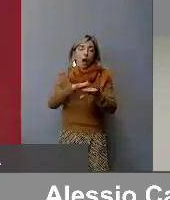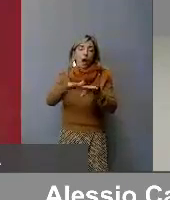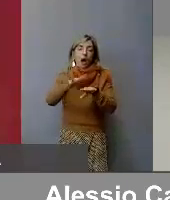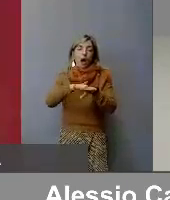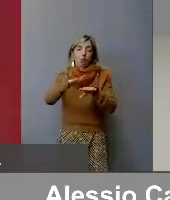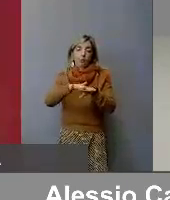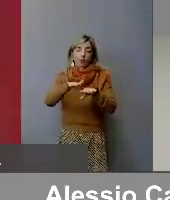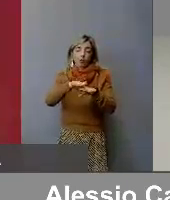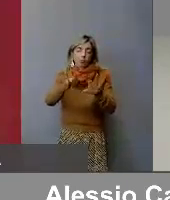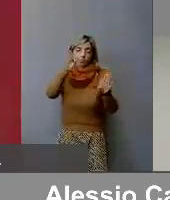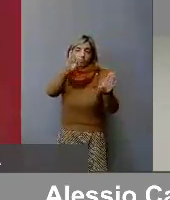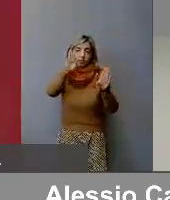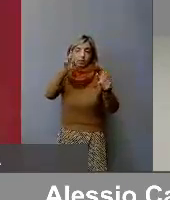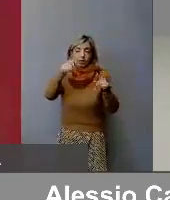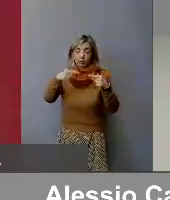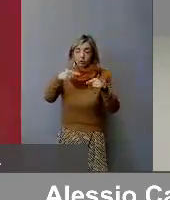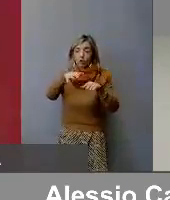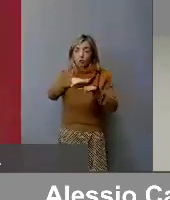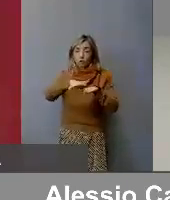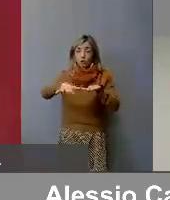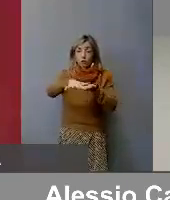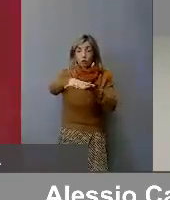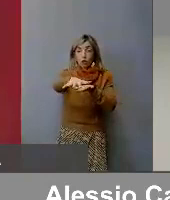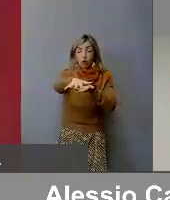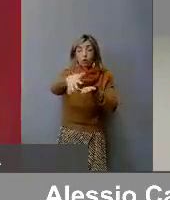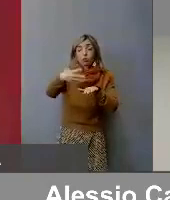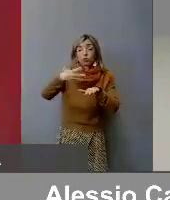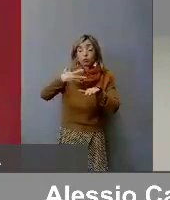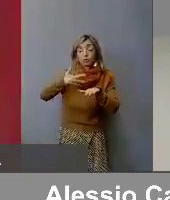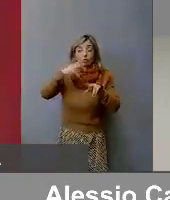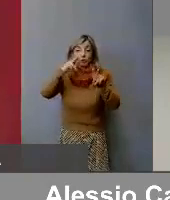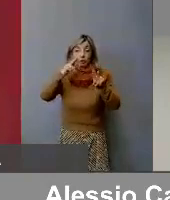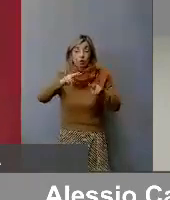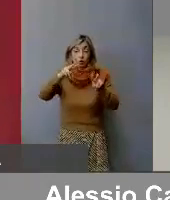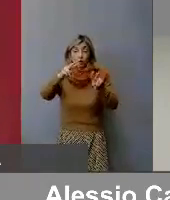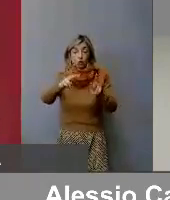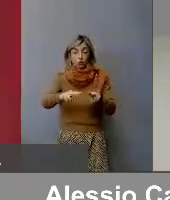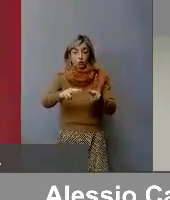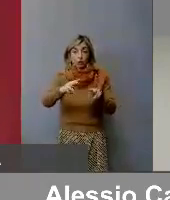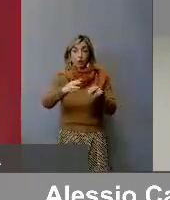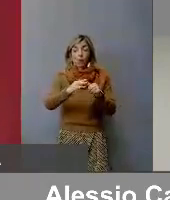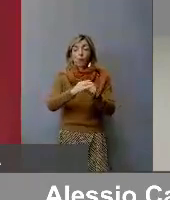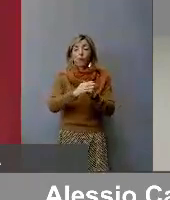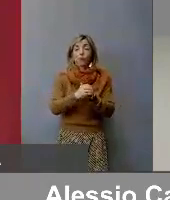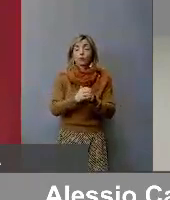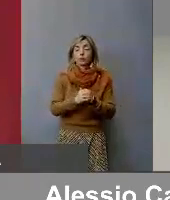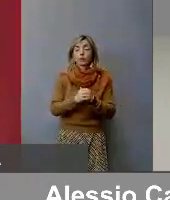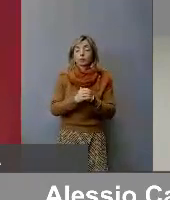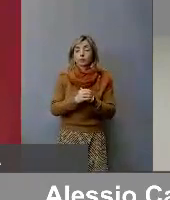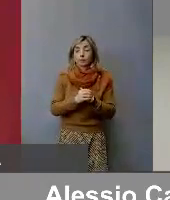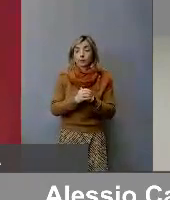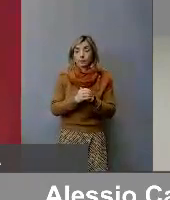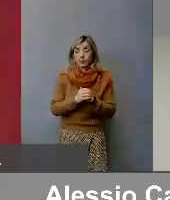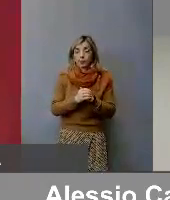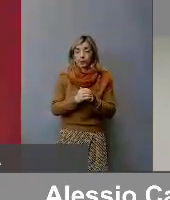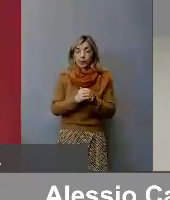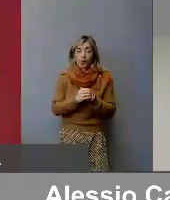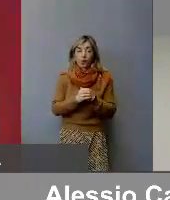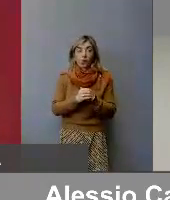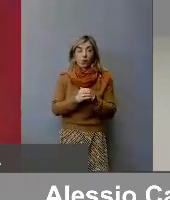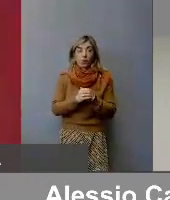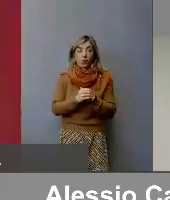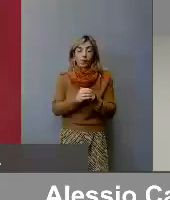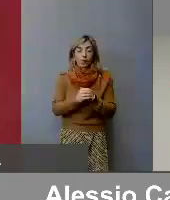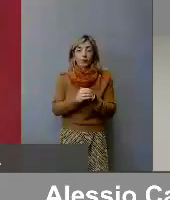di comprendere al meglio quali possono essere i tratti dove dove ci saranno installate queste questi strumenti